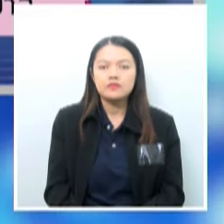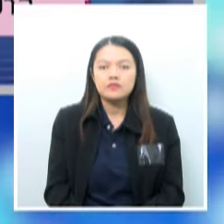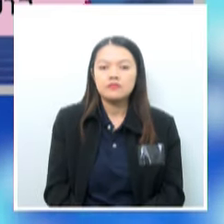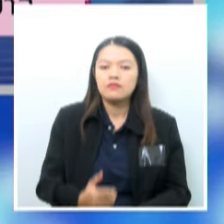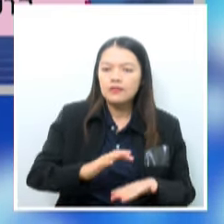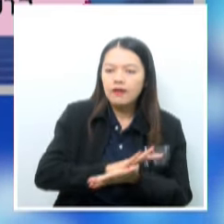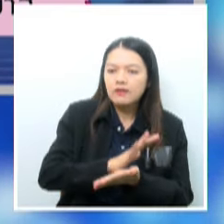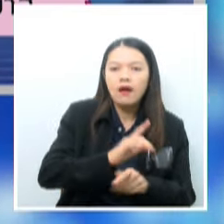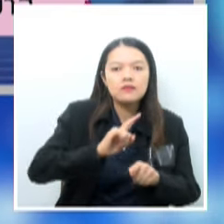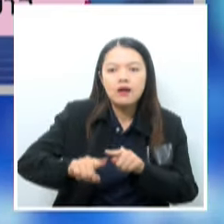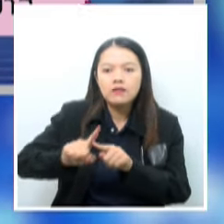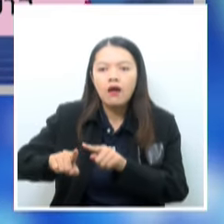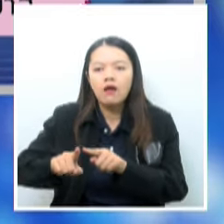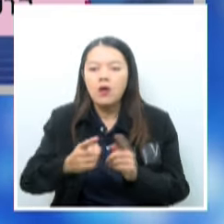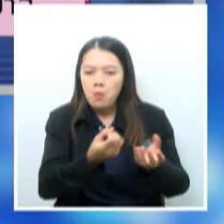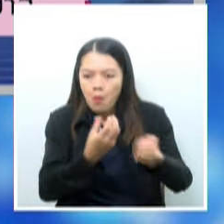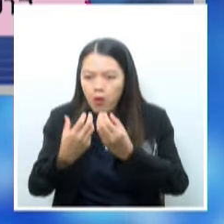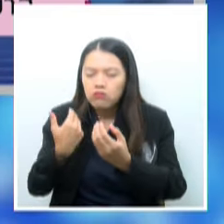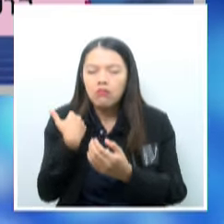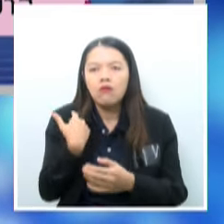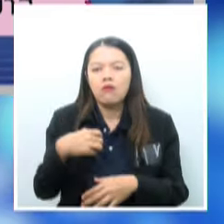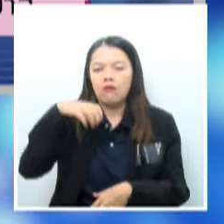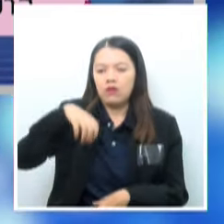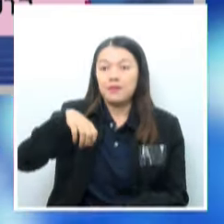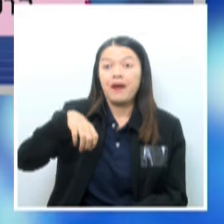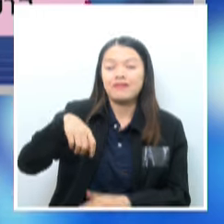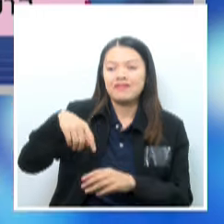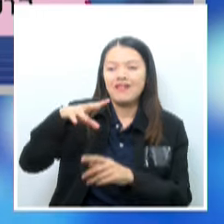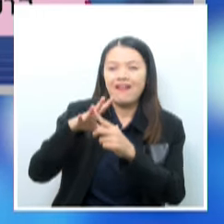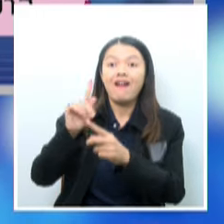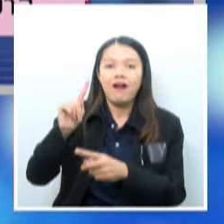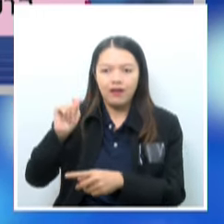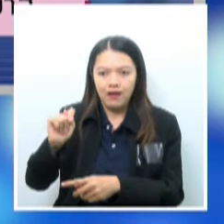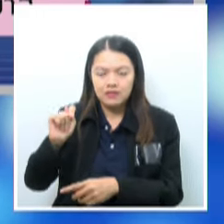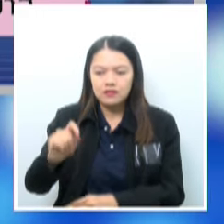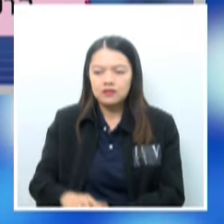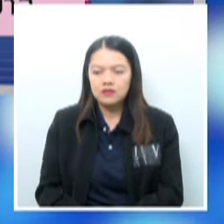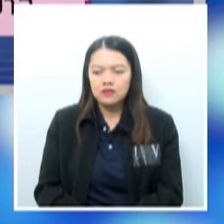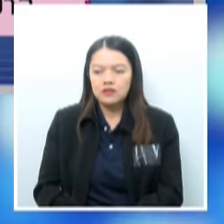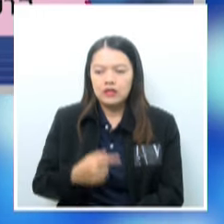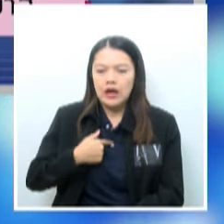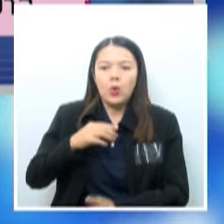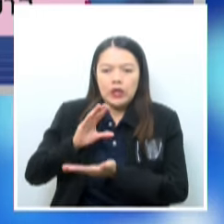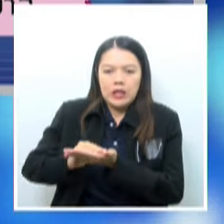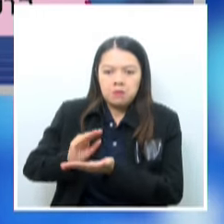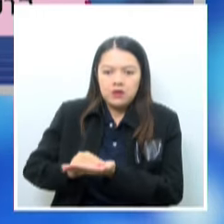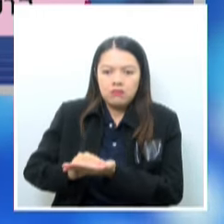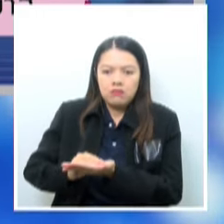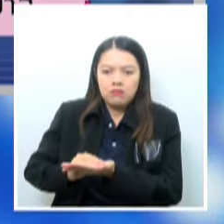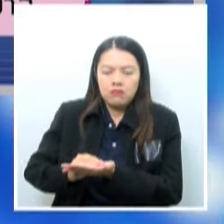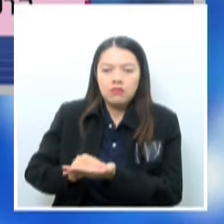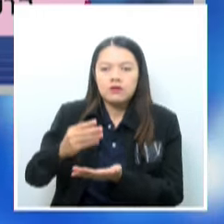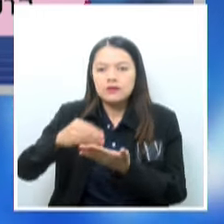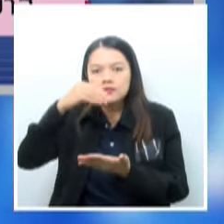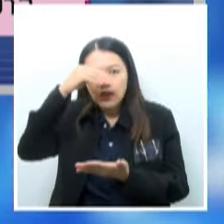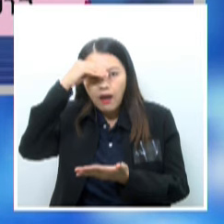สารต่างๆแจ้งประเด็นของเอกสารต่างๆในสำนักงานเขตนะครับแล้วก็ประเด็นที่เราจะเก็บในสถานศึกษ